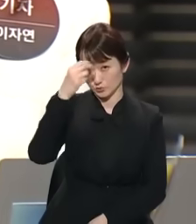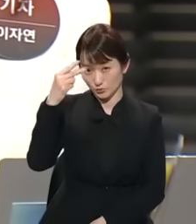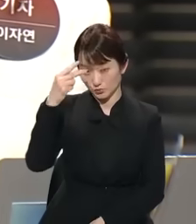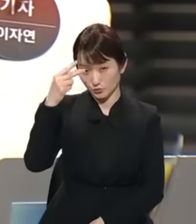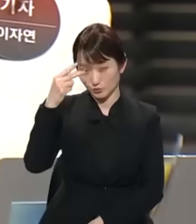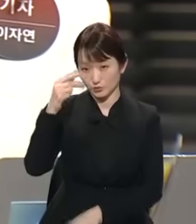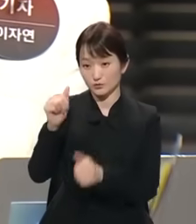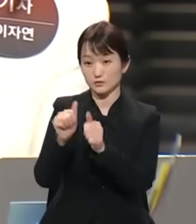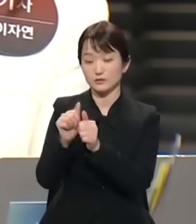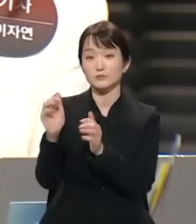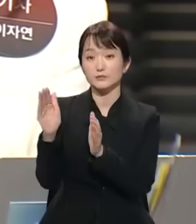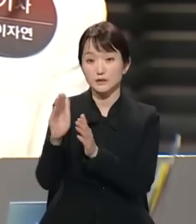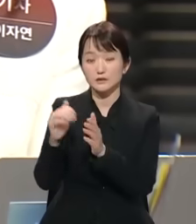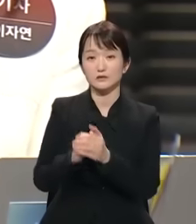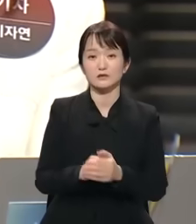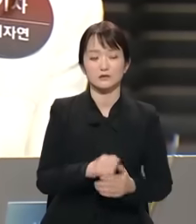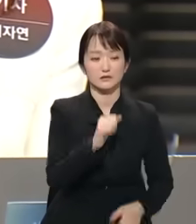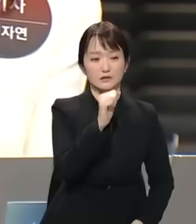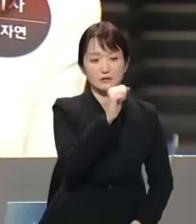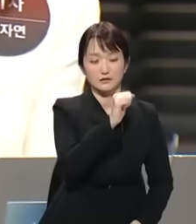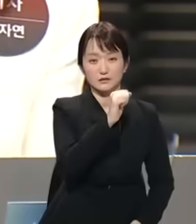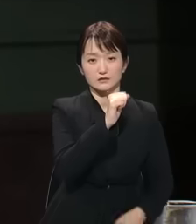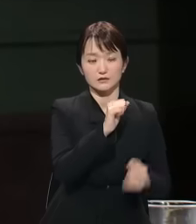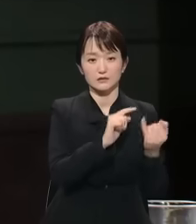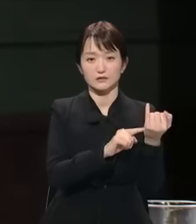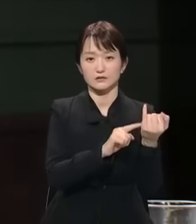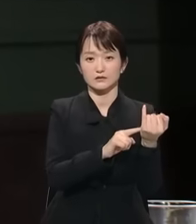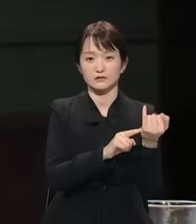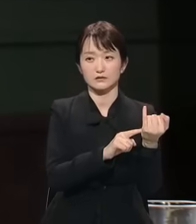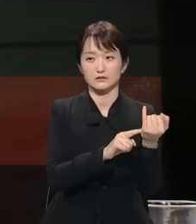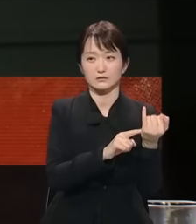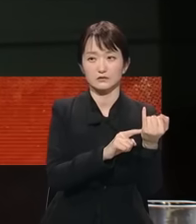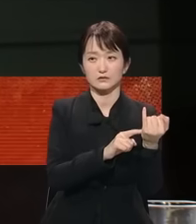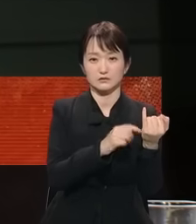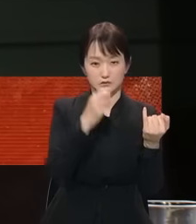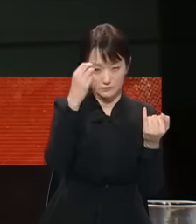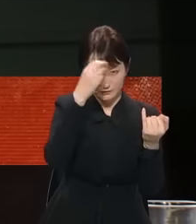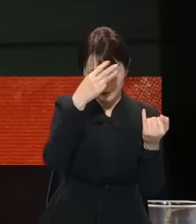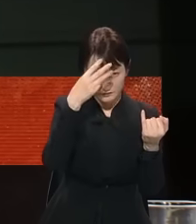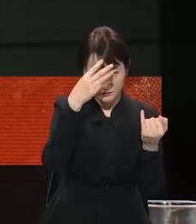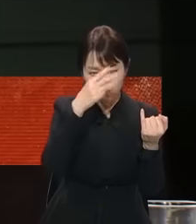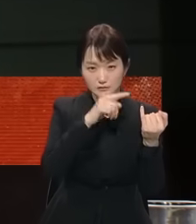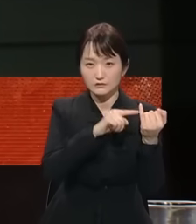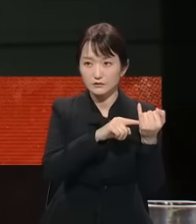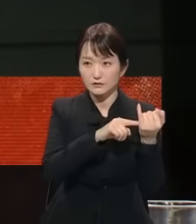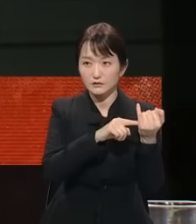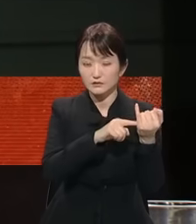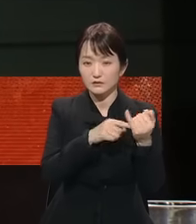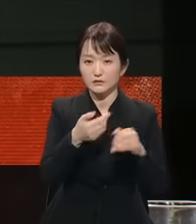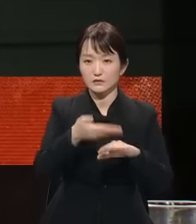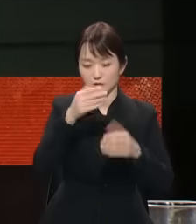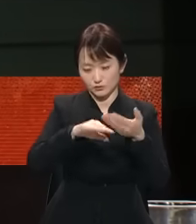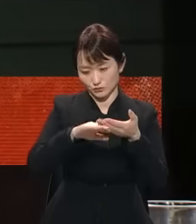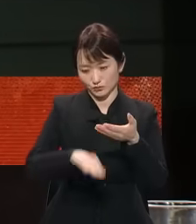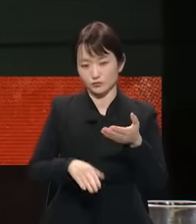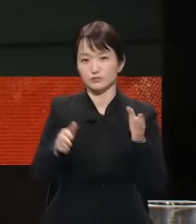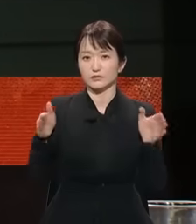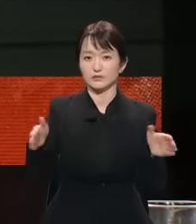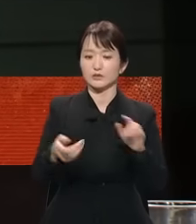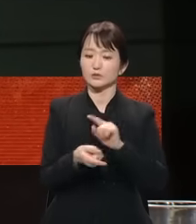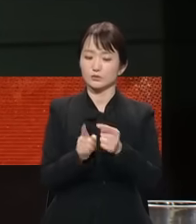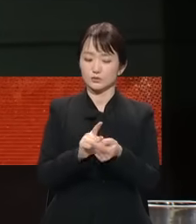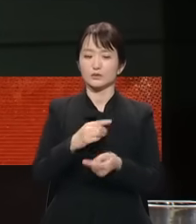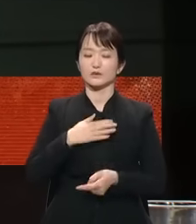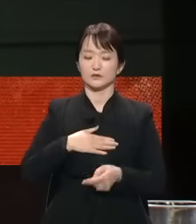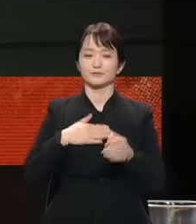2학년의 남학생이었고요. 이 S모 배우, 여배우입니다. 이 여성 배우는 고등학교 3학년, 이 둘이 선후배 사이였고요. 평소에 알고